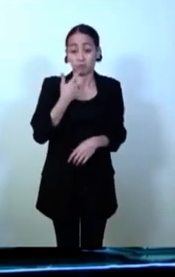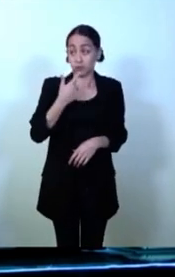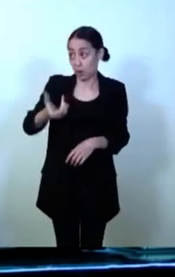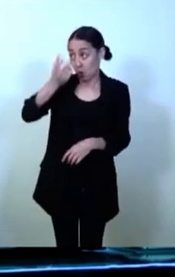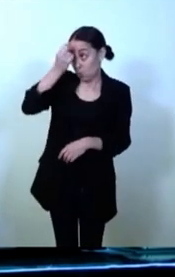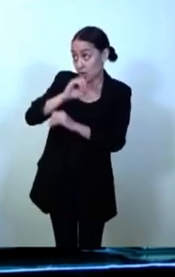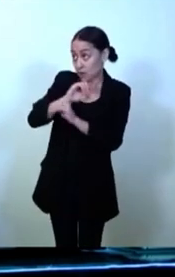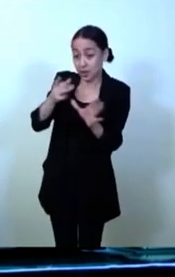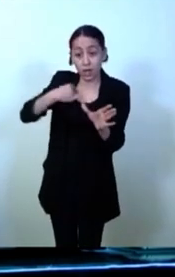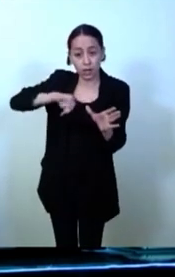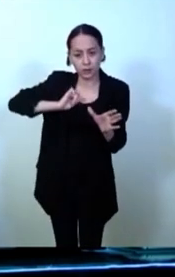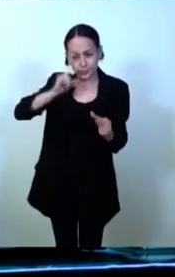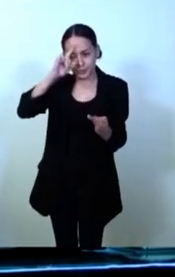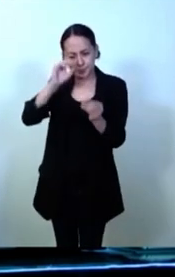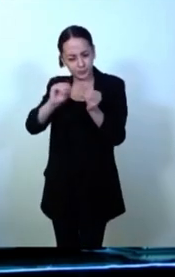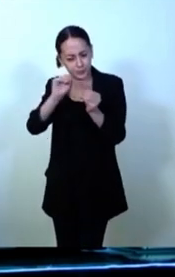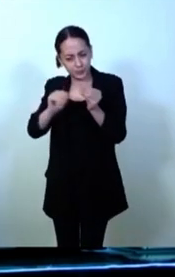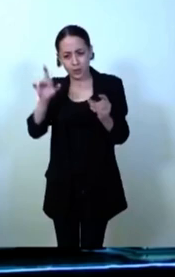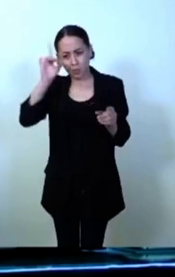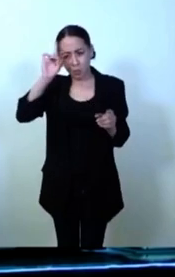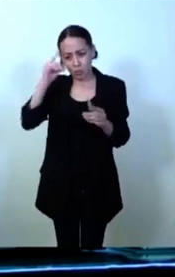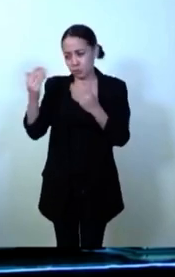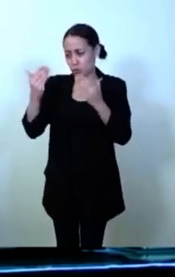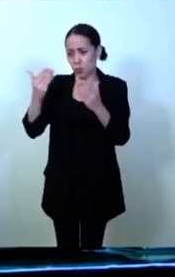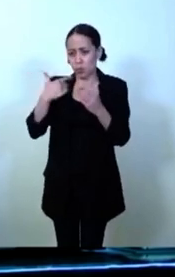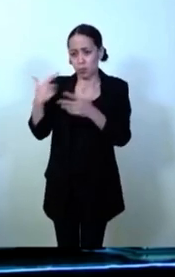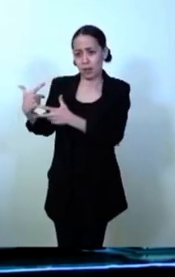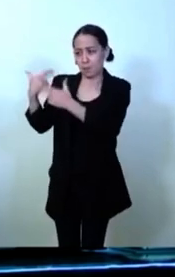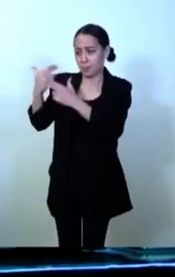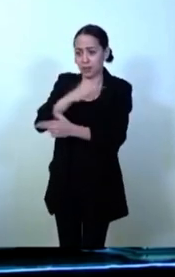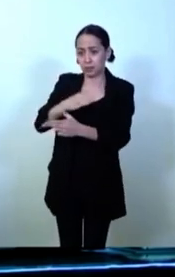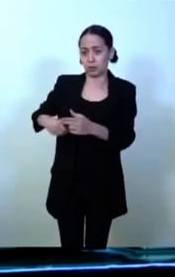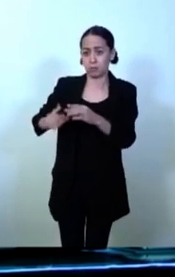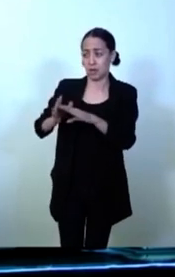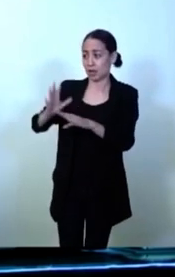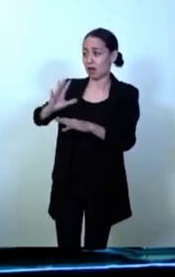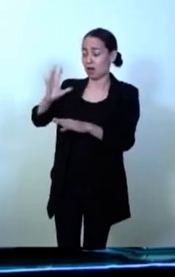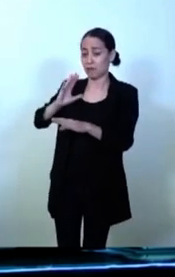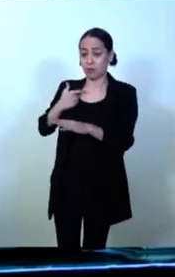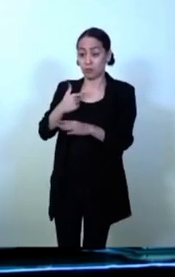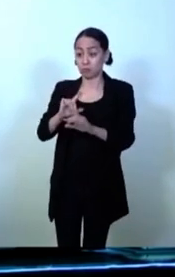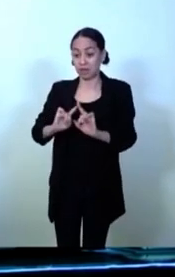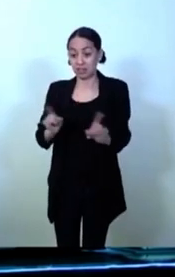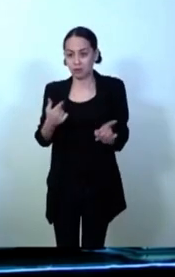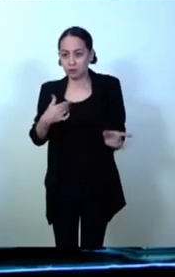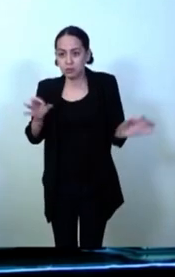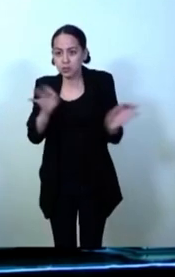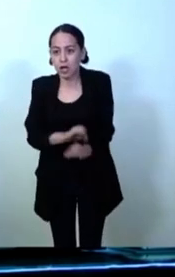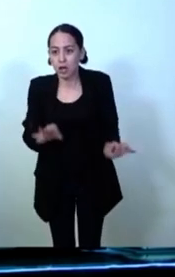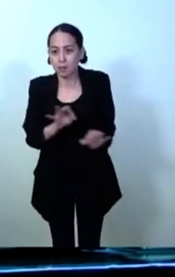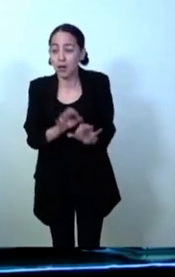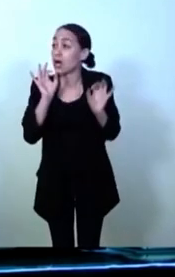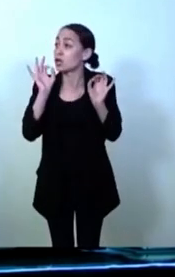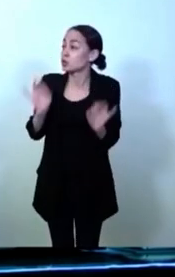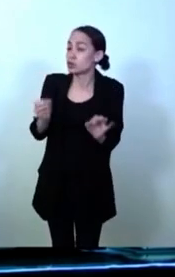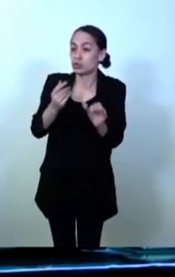car rien ne diffère, ou presque, sauf peut-être à mettre à votre crédit le futur groupe